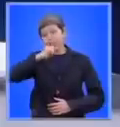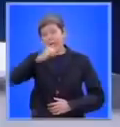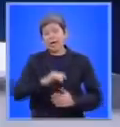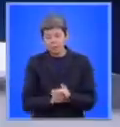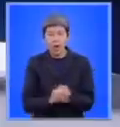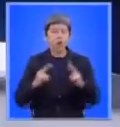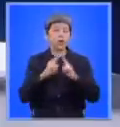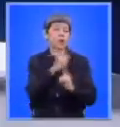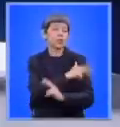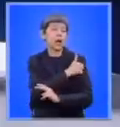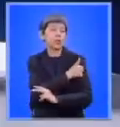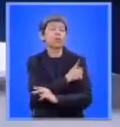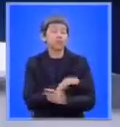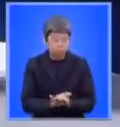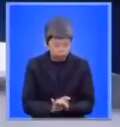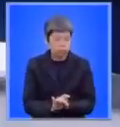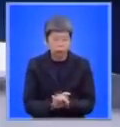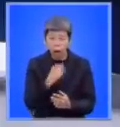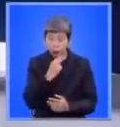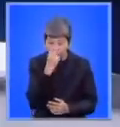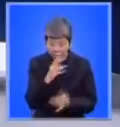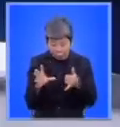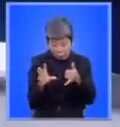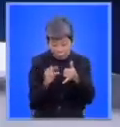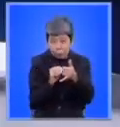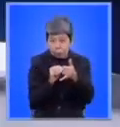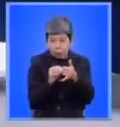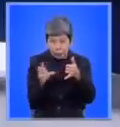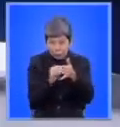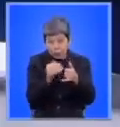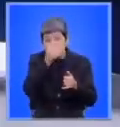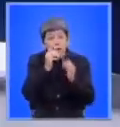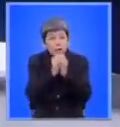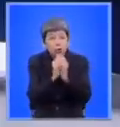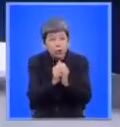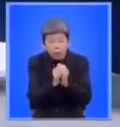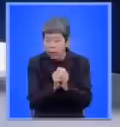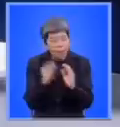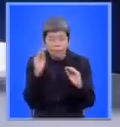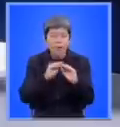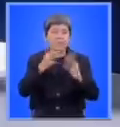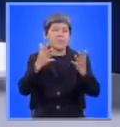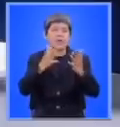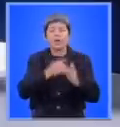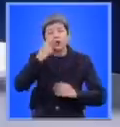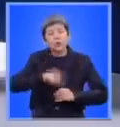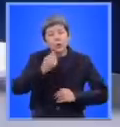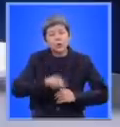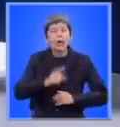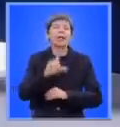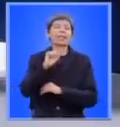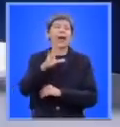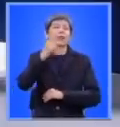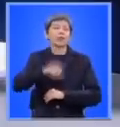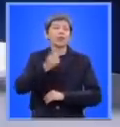กระทรวงสาธารณสุขนะครับยืนยันว่าไม่พบผู้ติดเชื้อโคโรนาไวรัสสายพันธุ์ใหม่2019เพิ่มเติมตัวเลขสะสมในบ้านเรายังคงอยู่ที่